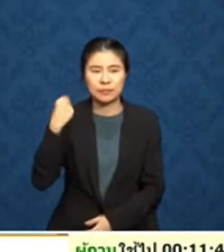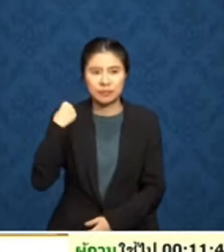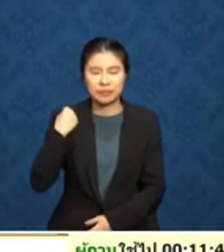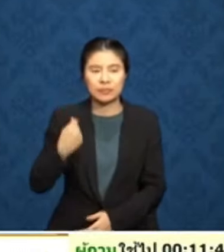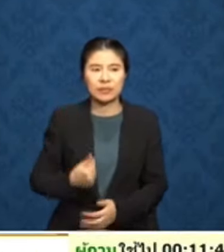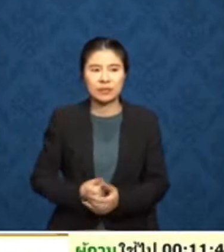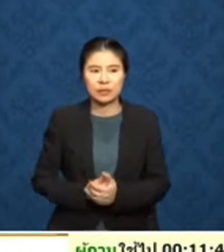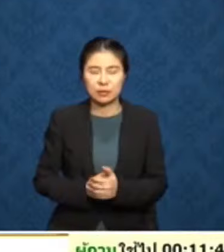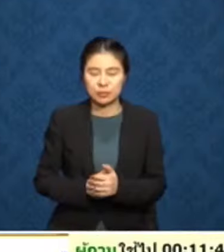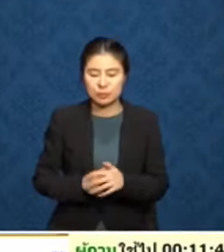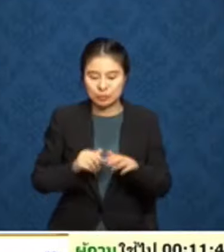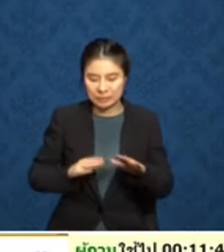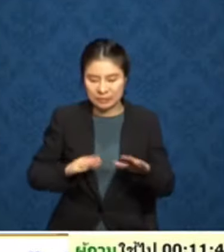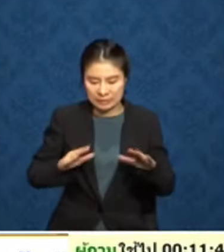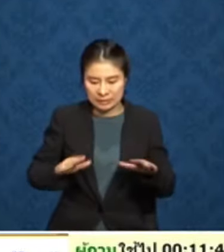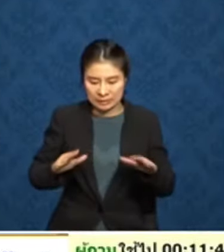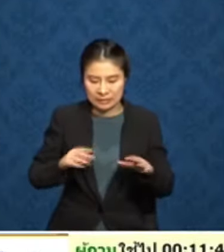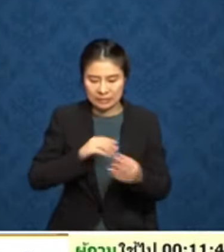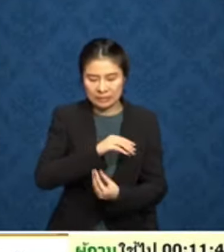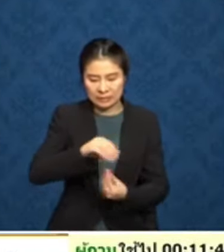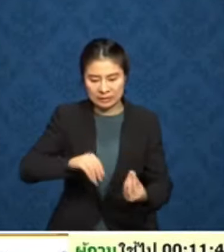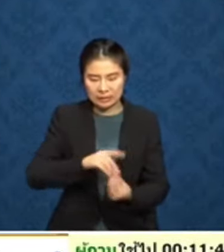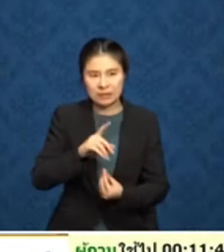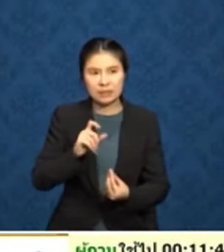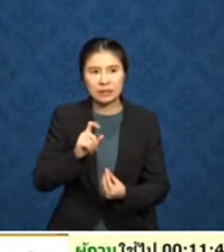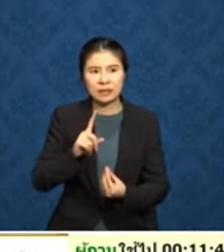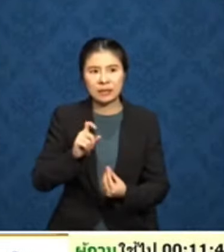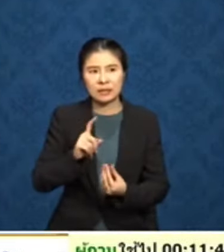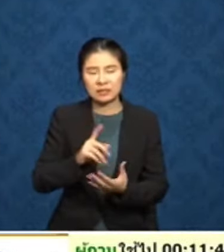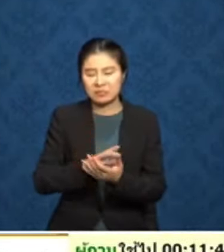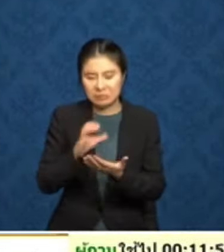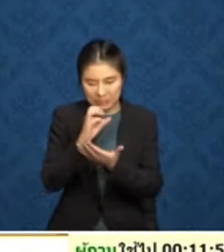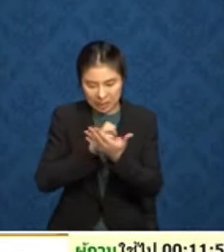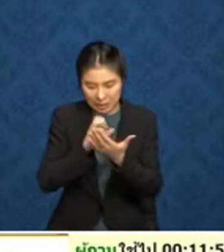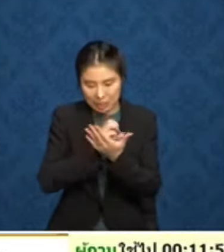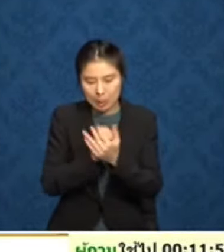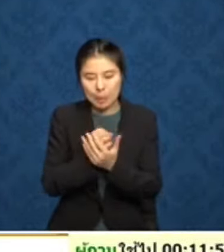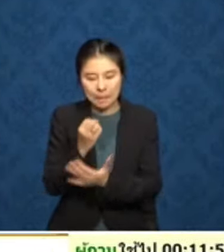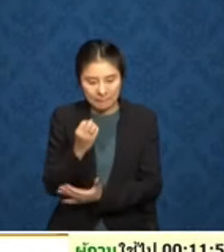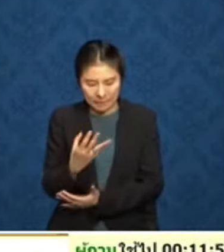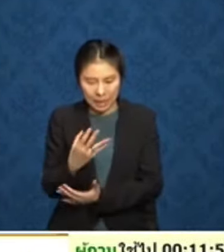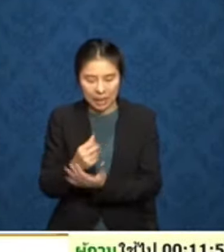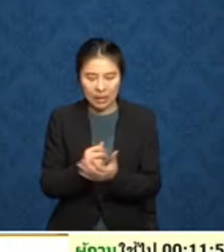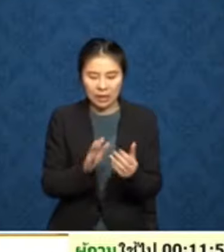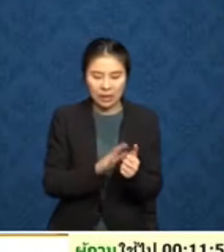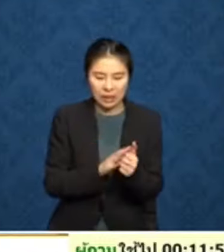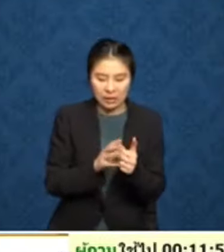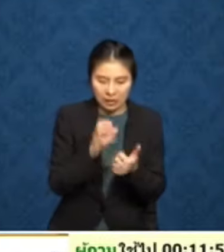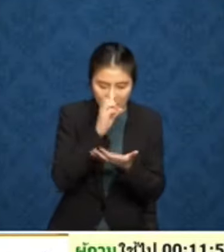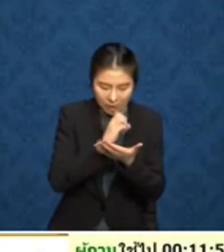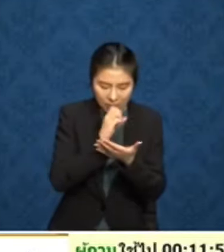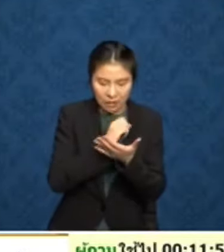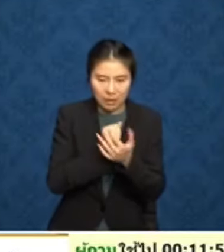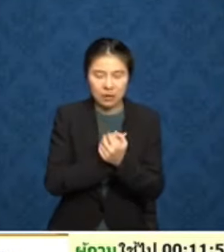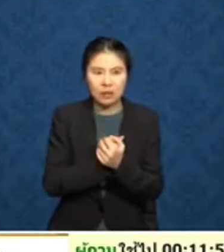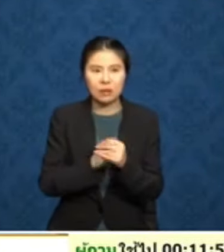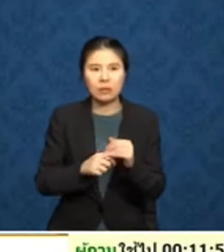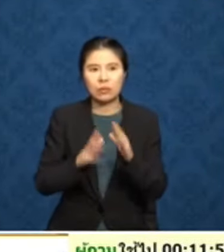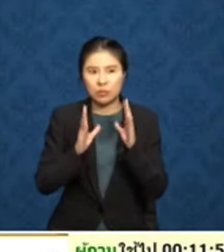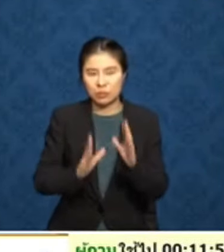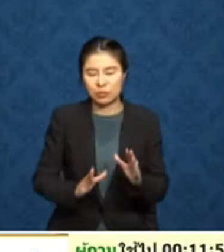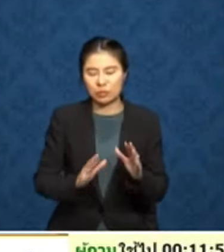ให้ลูกหลานเราเข้าถึงเศรษฐกิจเข้าถึงยาเสพติดได้ง่ายขึ้นจนมันเพิ่มปริมาณของผู้ป่วยจิ